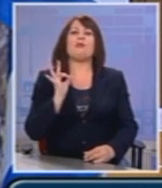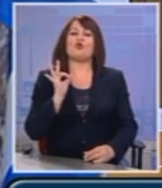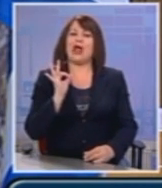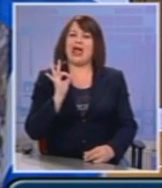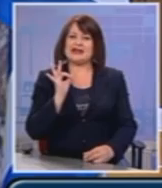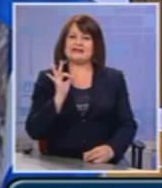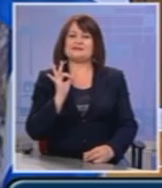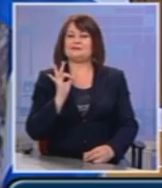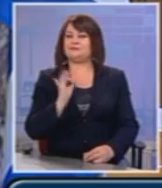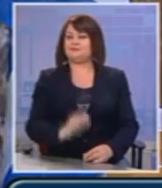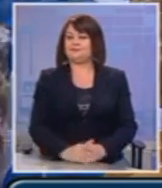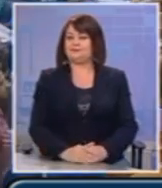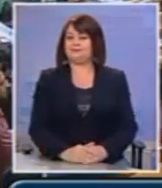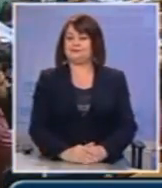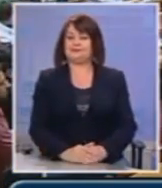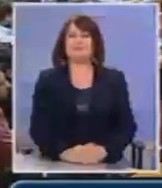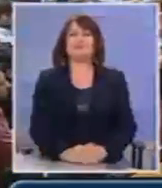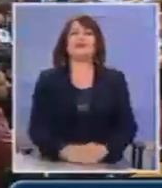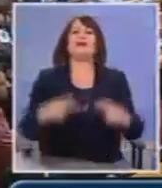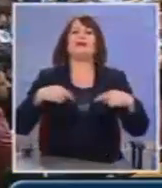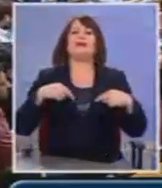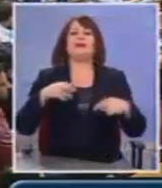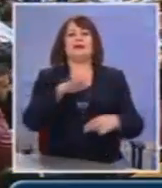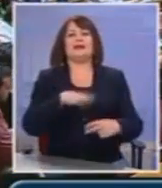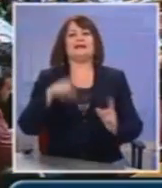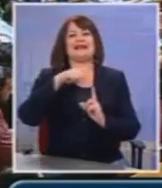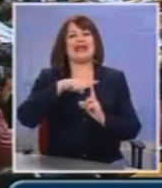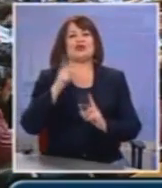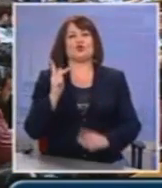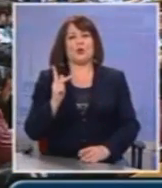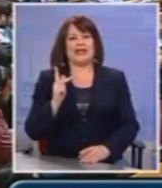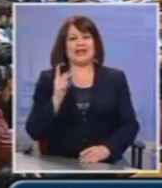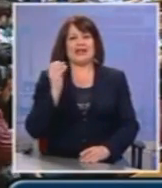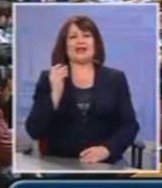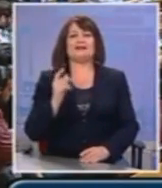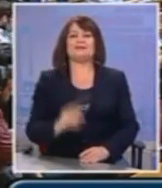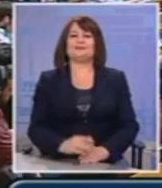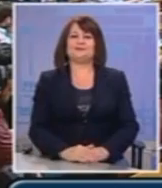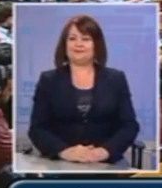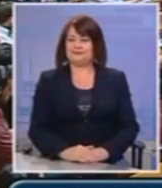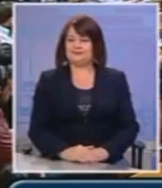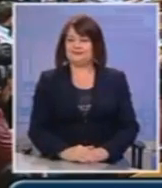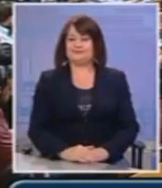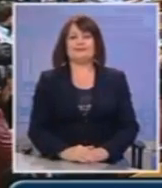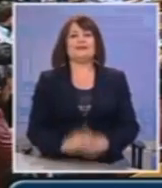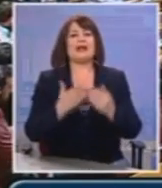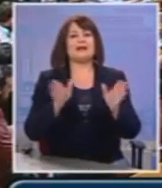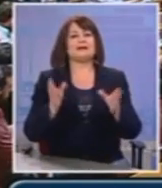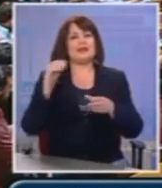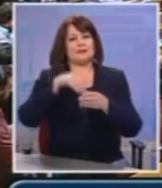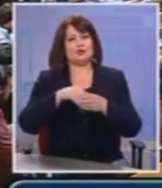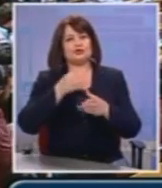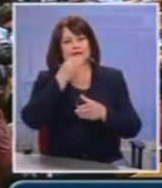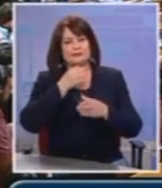φλαμπουράρης ο υπουργός επικρατείας κύριος ens quick κύριε κκ είδα ότι κάνατε και δημόσια παρέμβαση σχετικά με